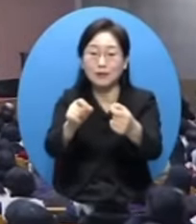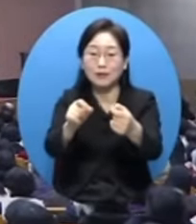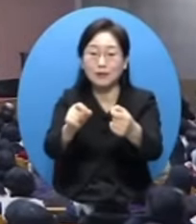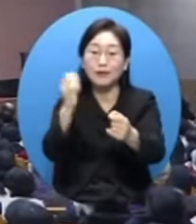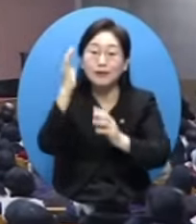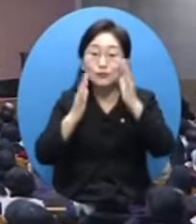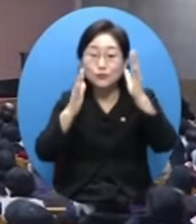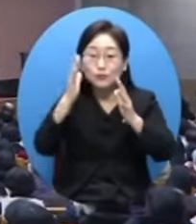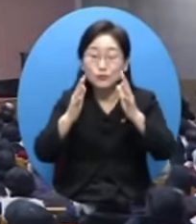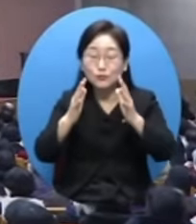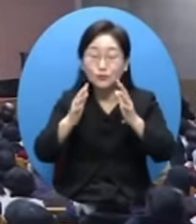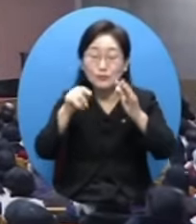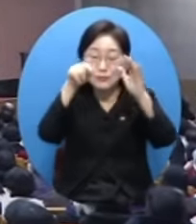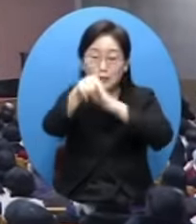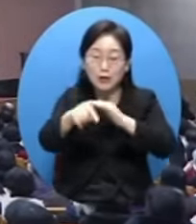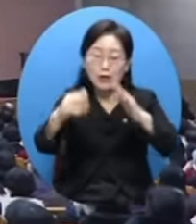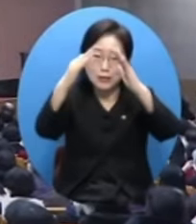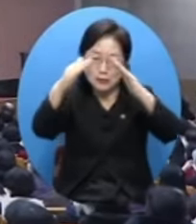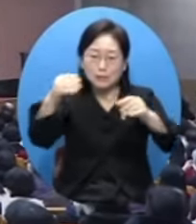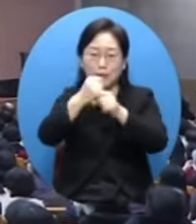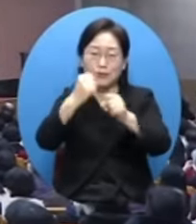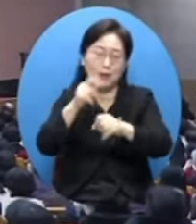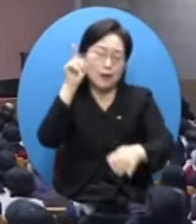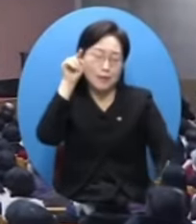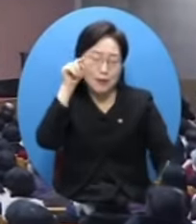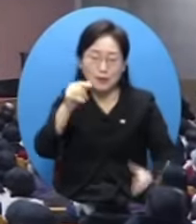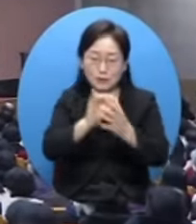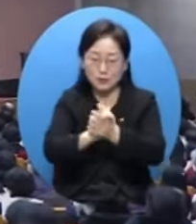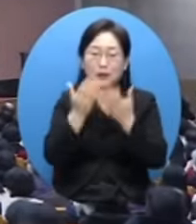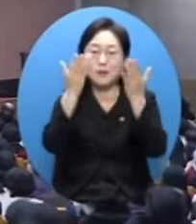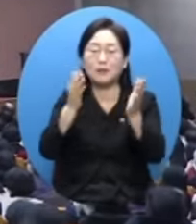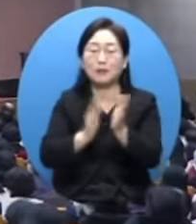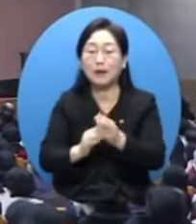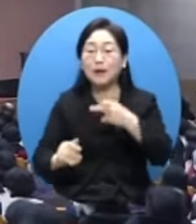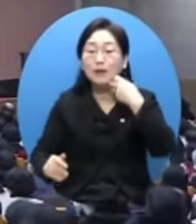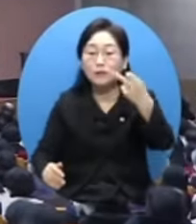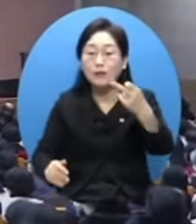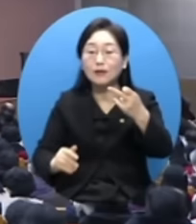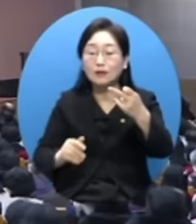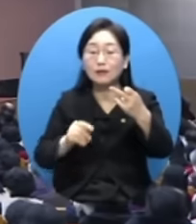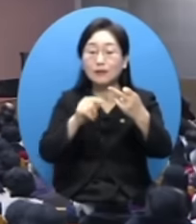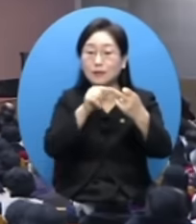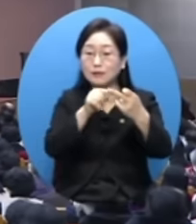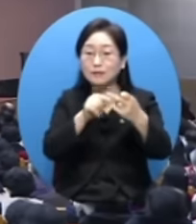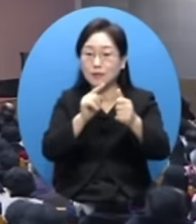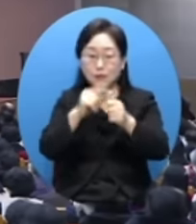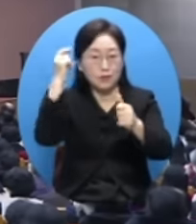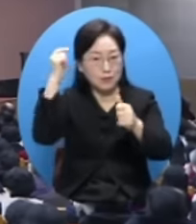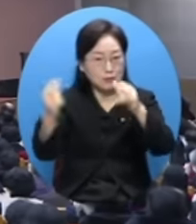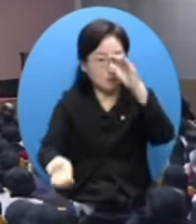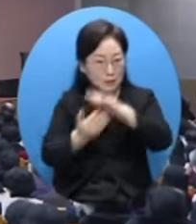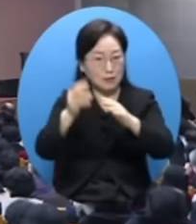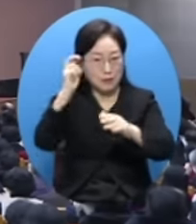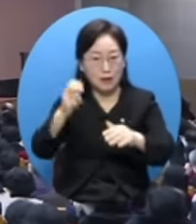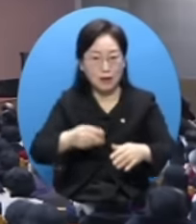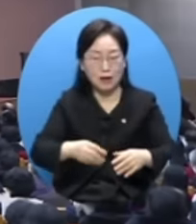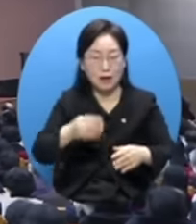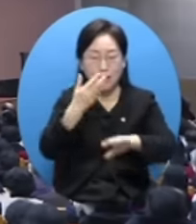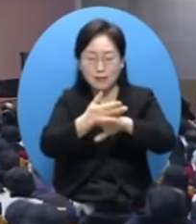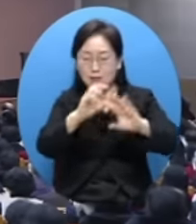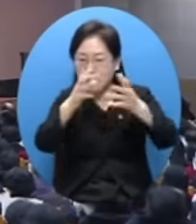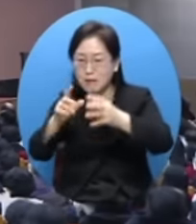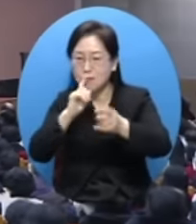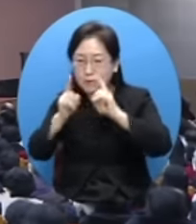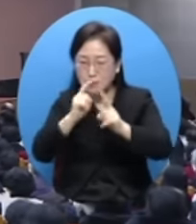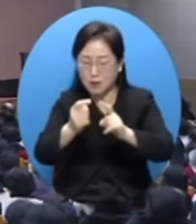숲속에 음악을 만들어서 매일 가서 기도도 했습니다 12살 때 머리가 좋았던 거 같아요 라틴어 와 히브리어를 읽을